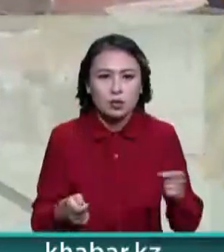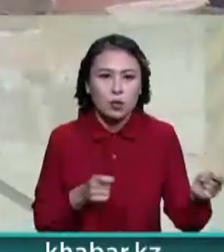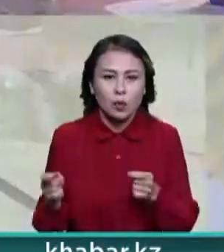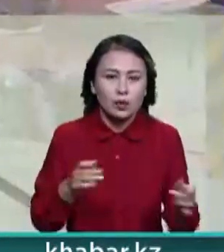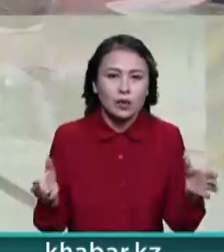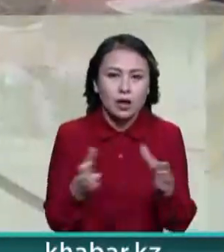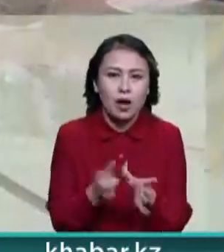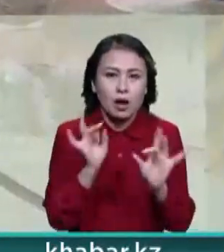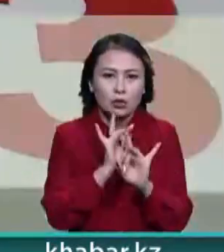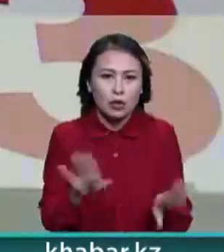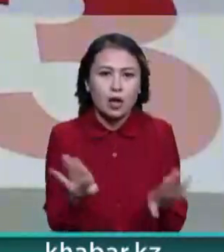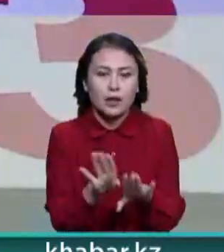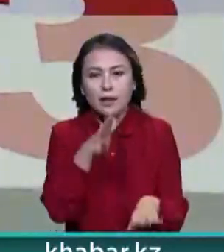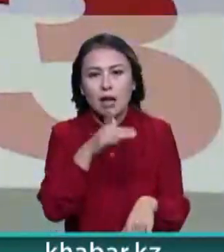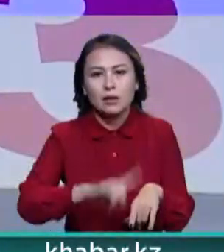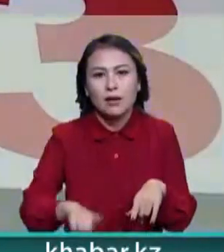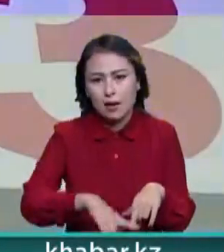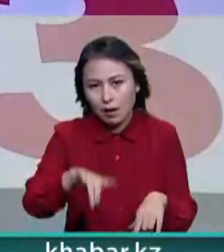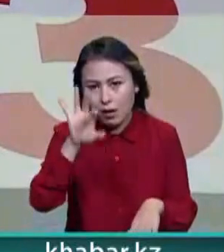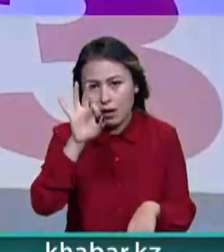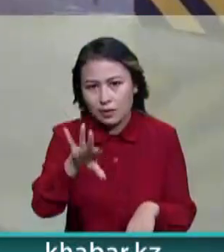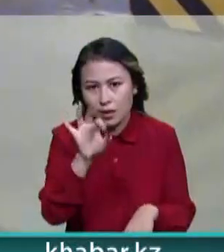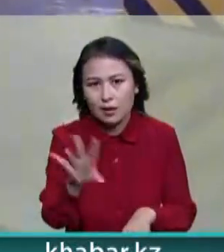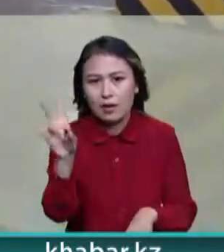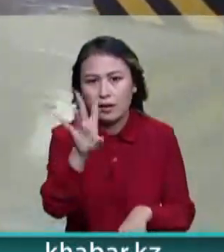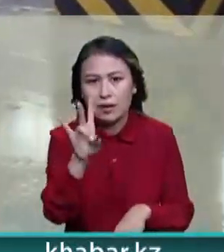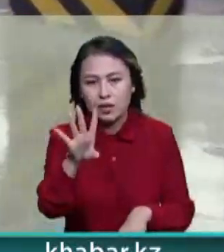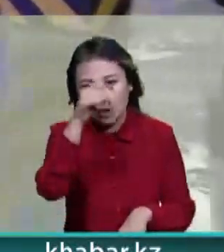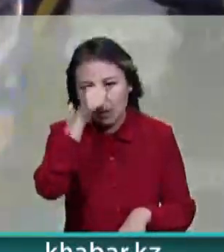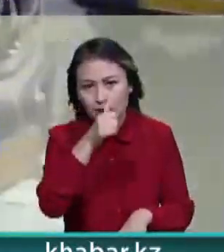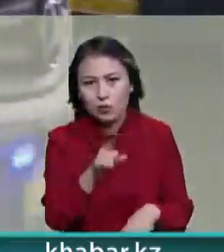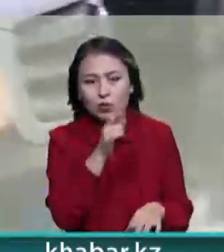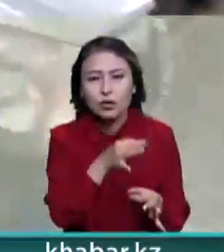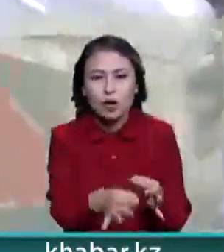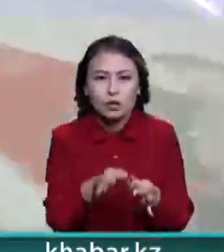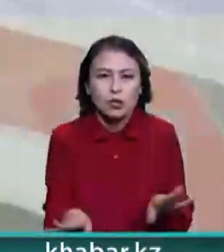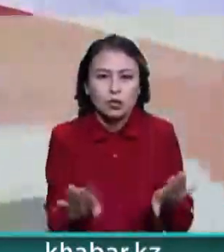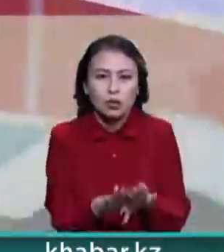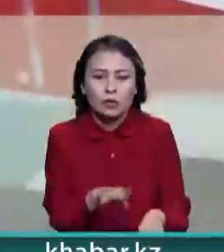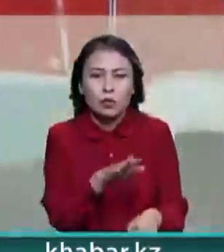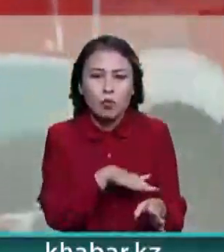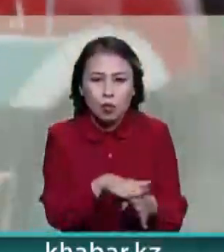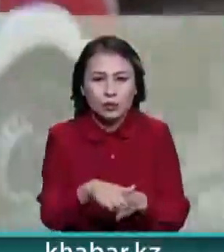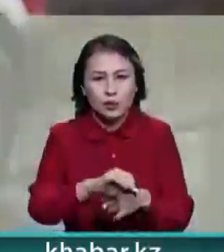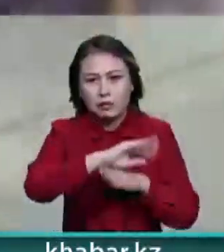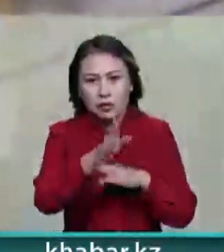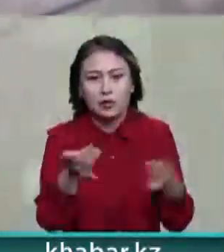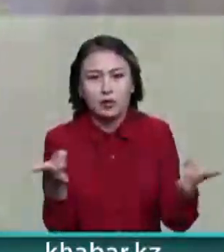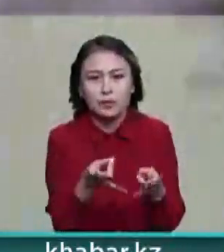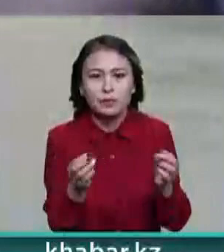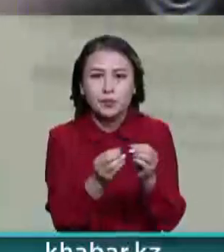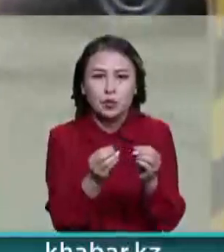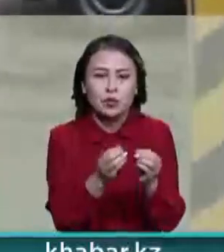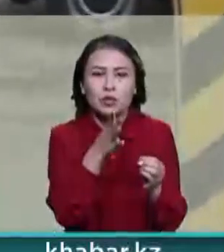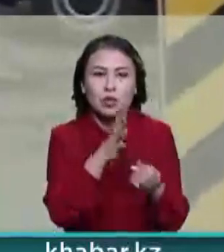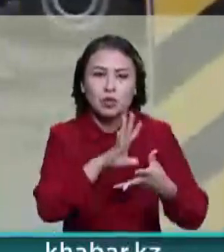денсаулық сақтау басқармасы өкілдерінің айтуынша, алдағы қазан, қараша айларында өңірдегі сұраныс толықтай қамтылуы тиіс.